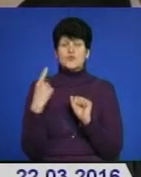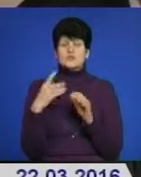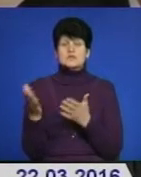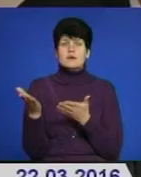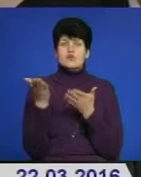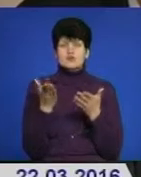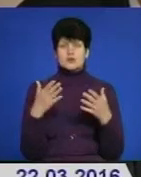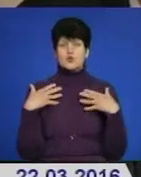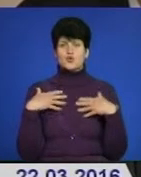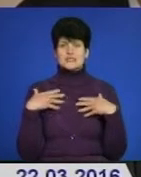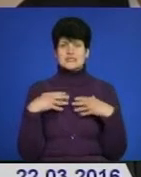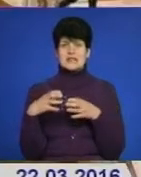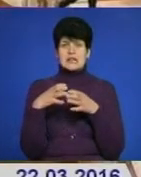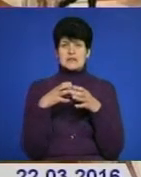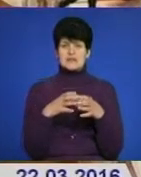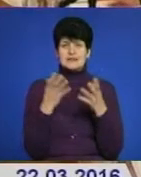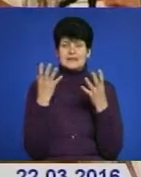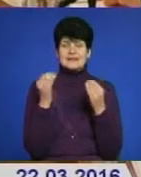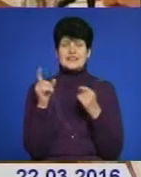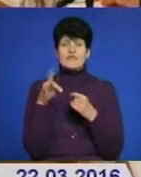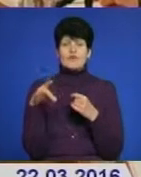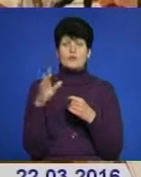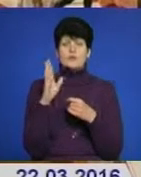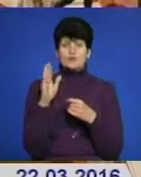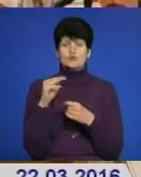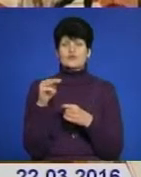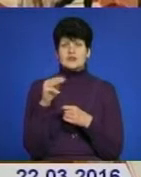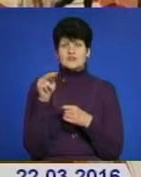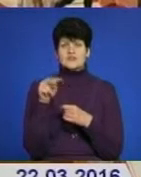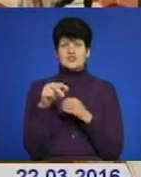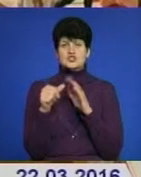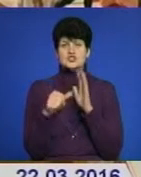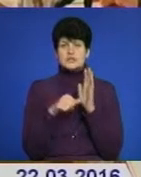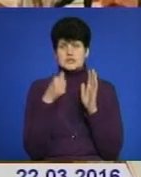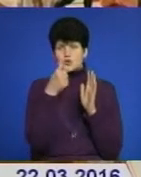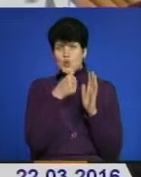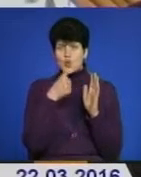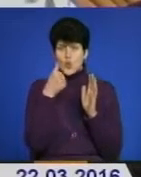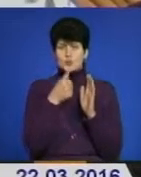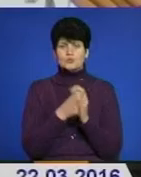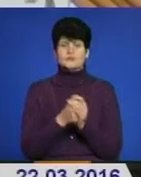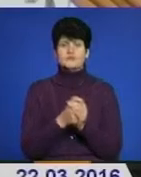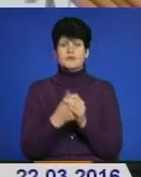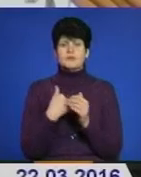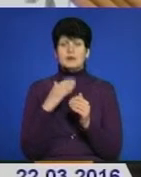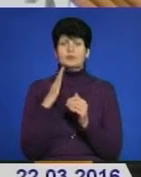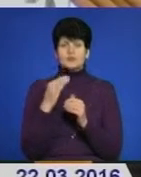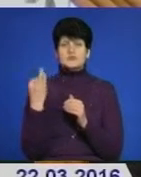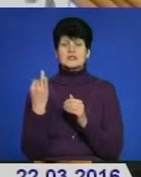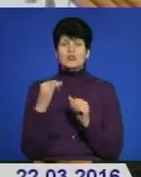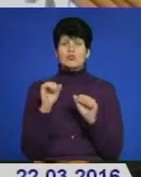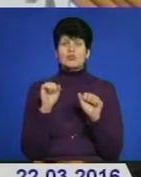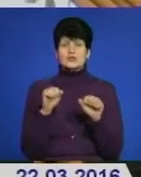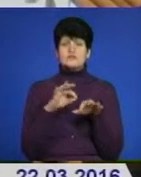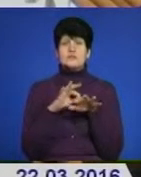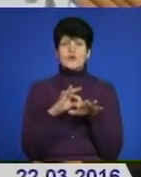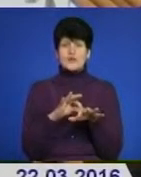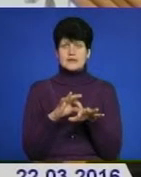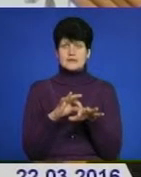запросило грузинських делегатів на Дні Європи, які відбудуться у травні 2016 року. Ми будемо зацікавлені в можливості